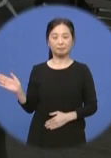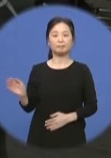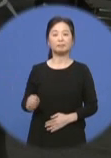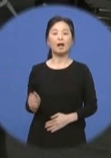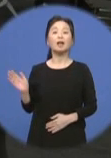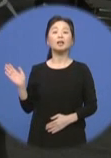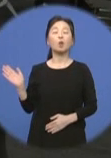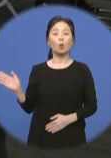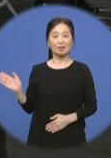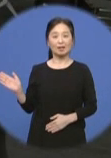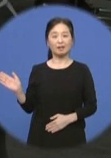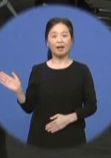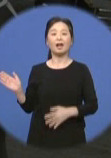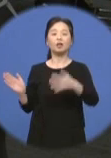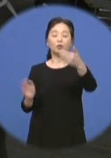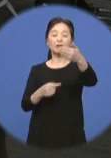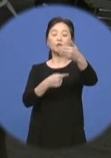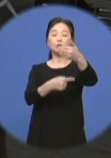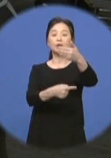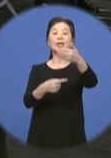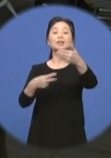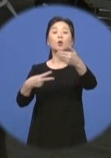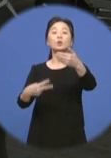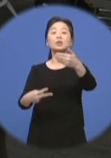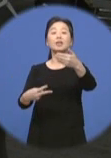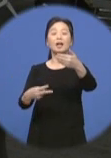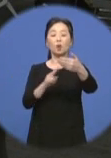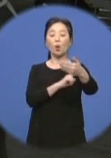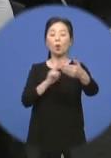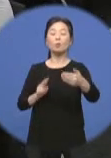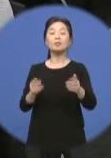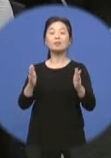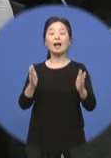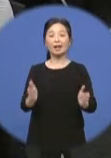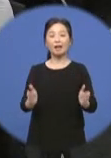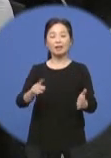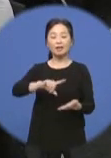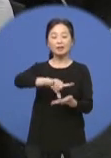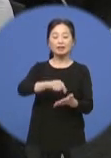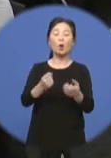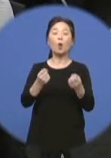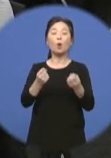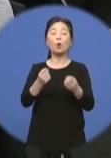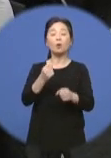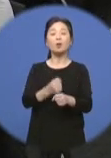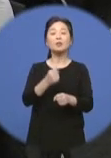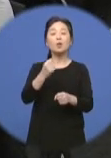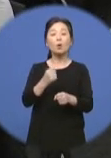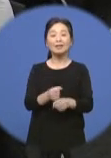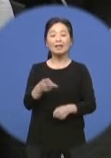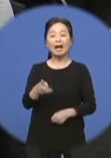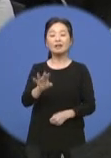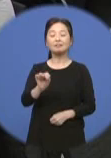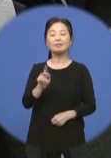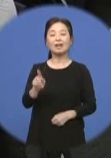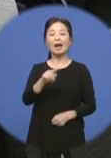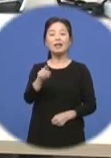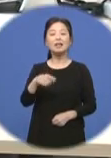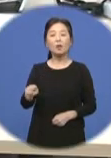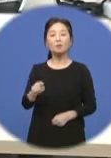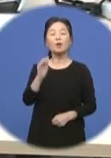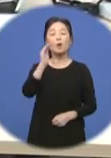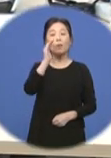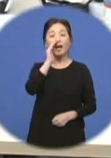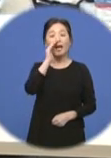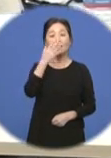。こちらで9月1日と2日の2日間地方創生ハッカソン和歌山の魅力発信と題